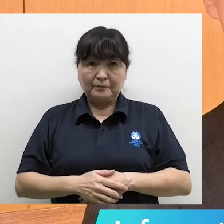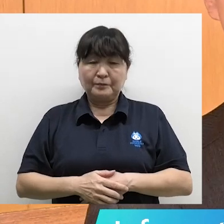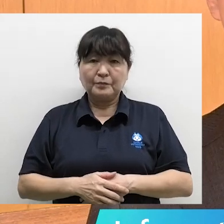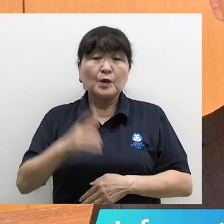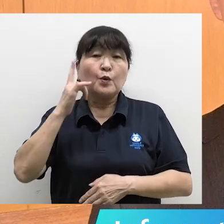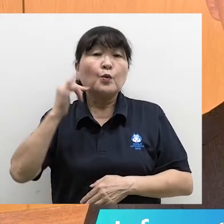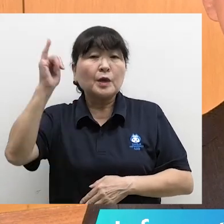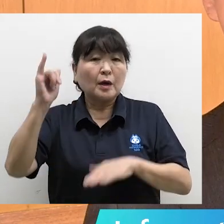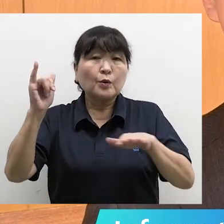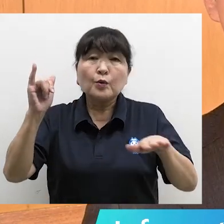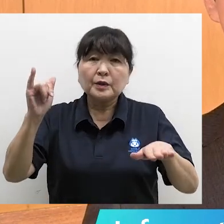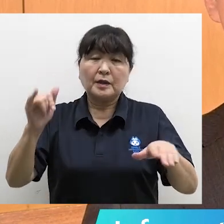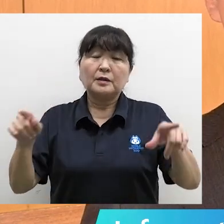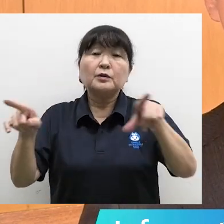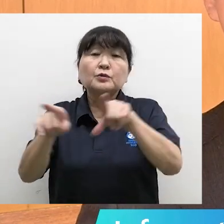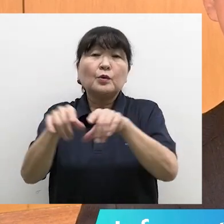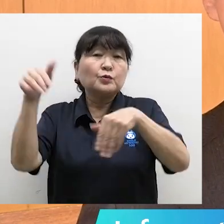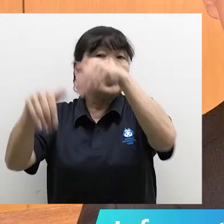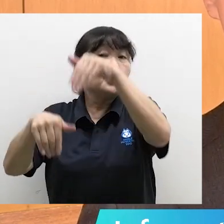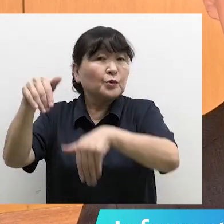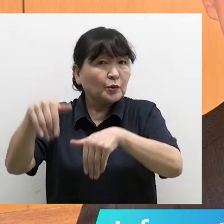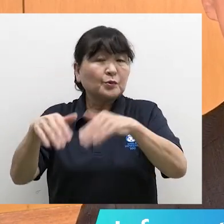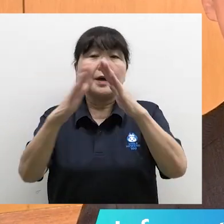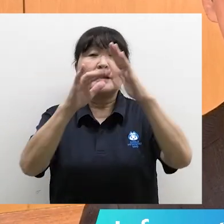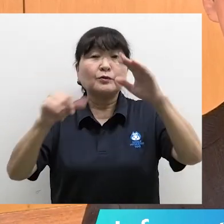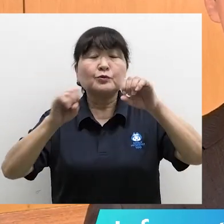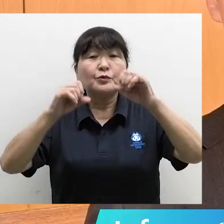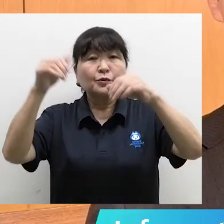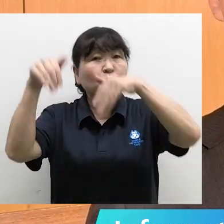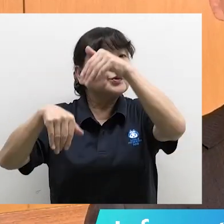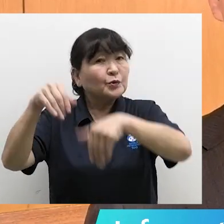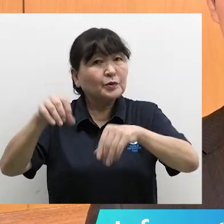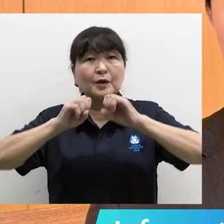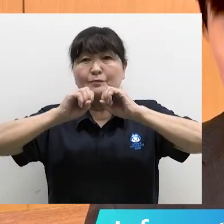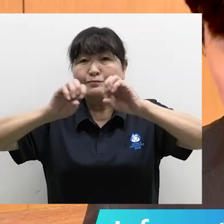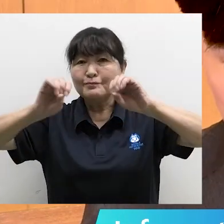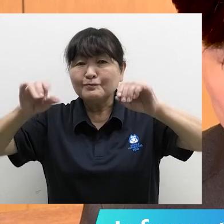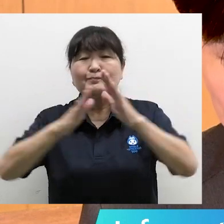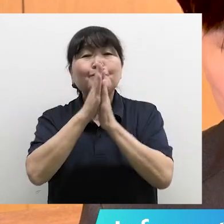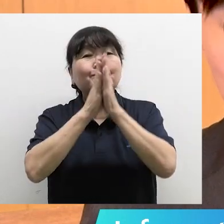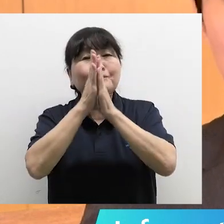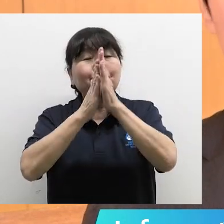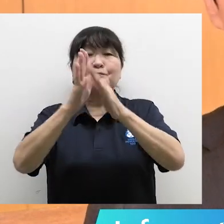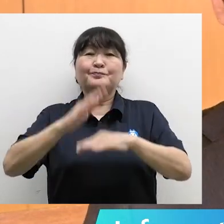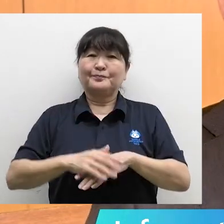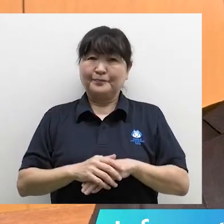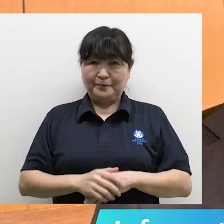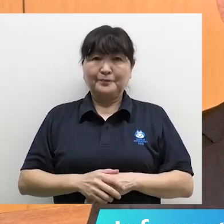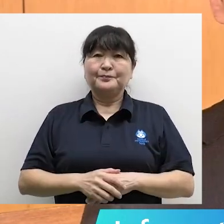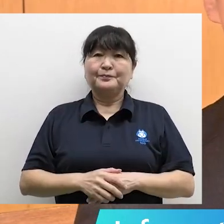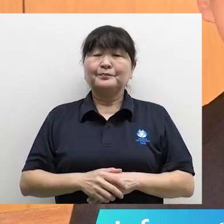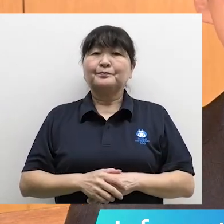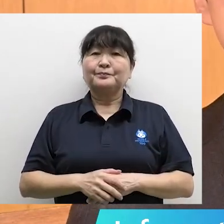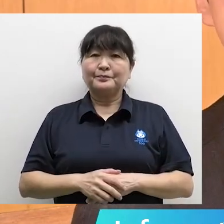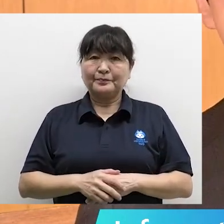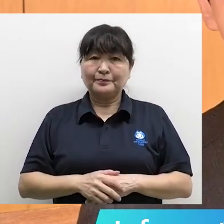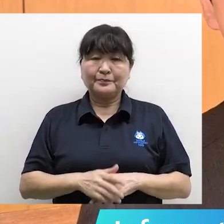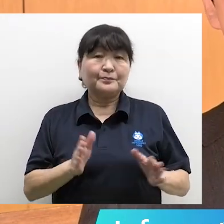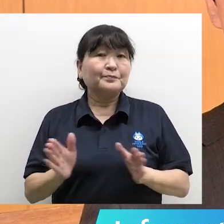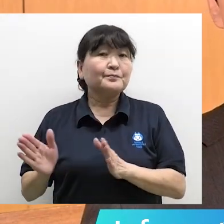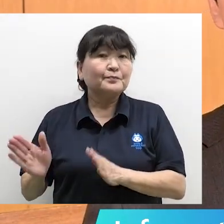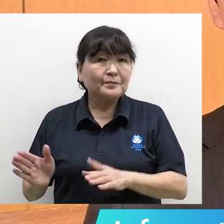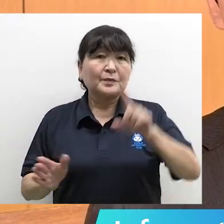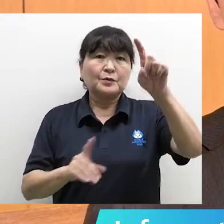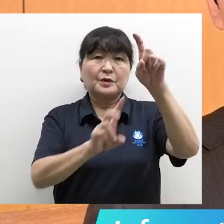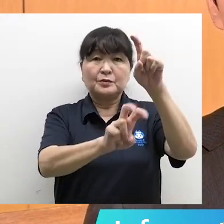票であったり、ご家族の投票も呼びかけていただけると幸いです。よろしくお願いいたします。次に10月